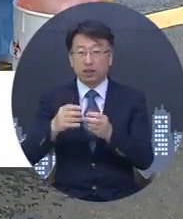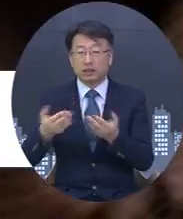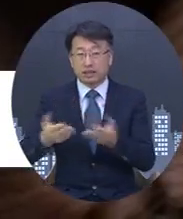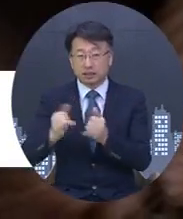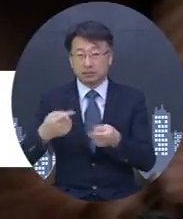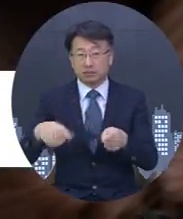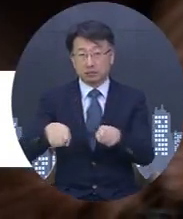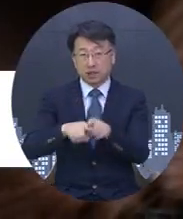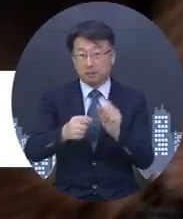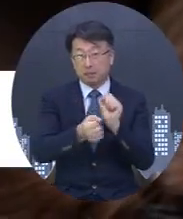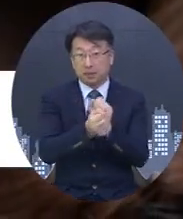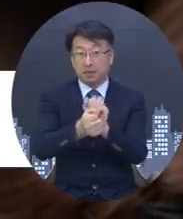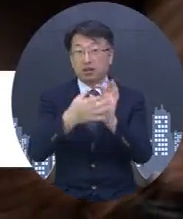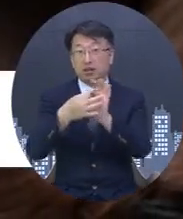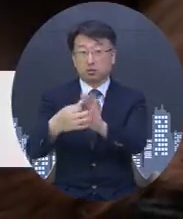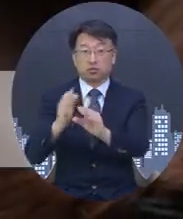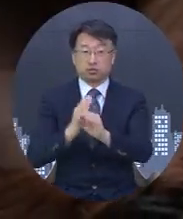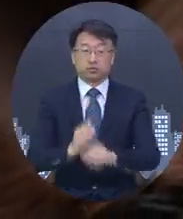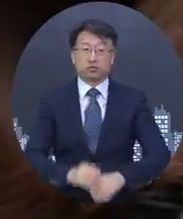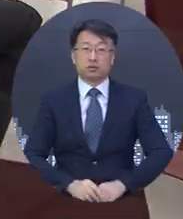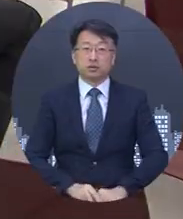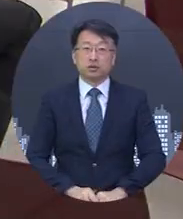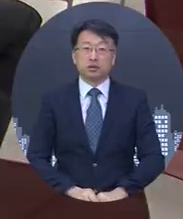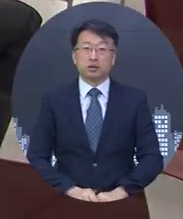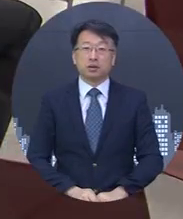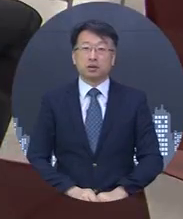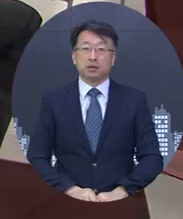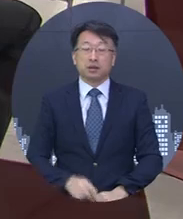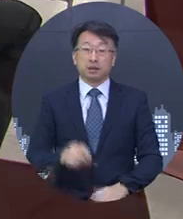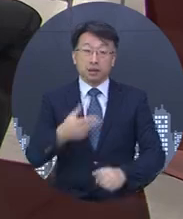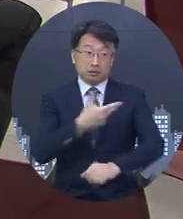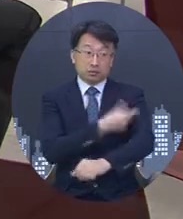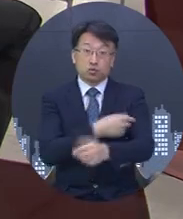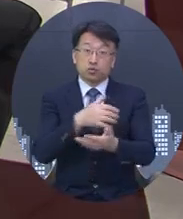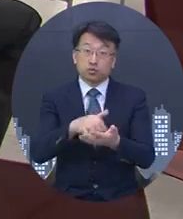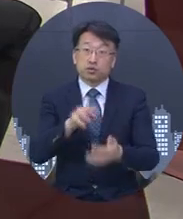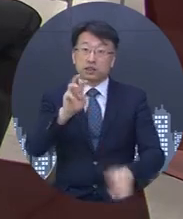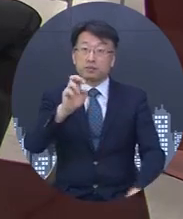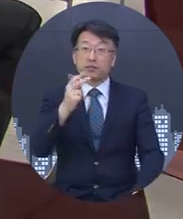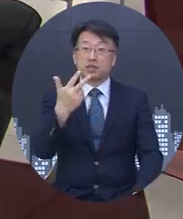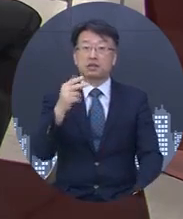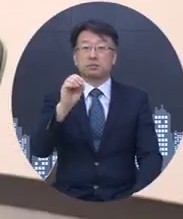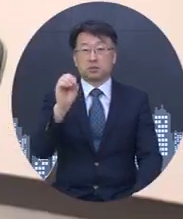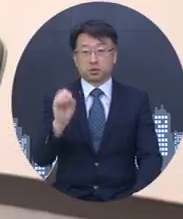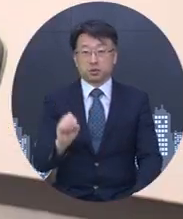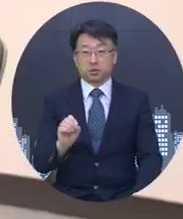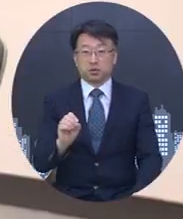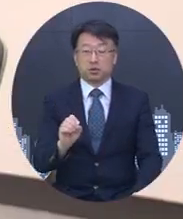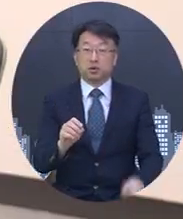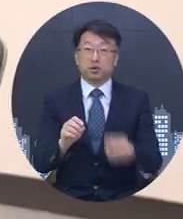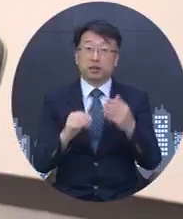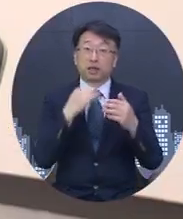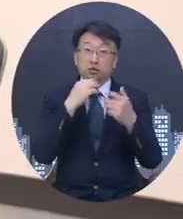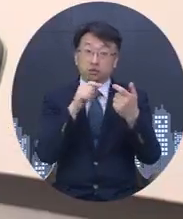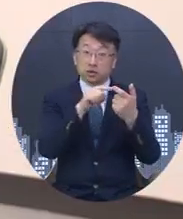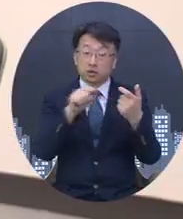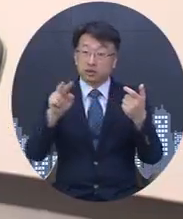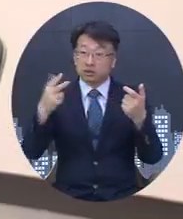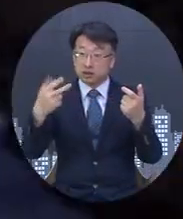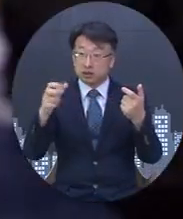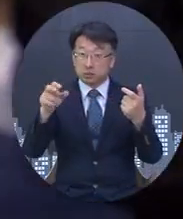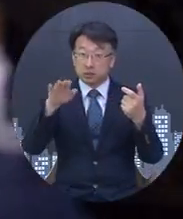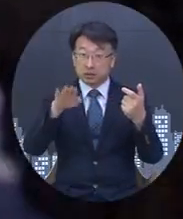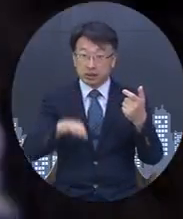속 산발적 감염이 이어지고 있습니다. 백신 접종률은 37%로 60세부터 75세